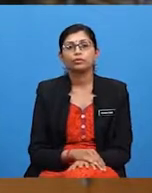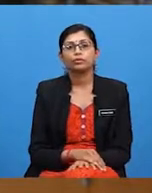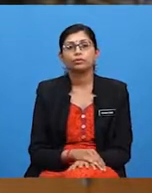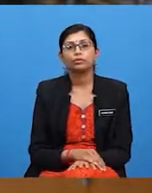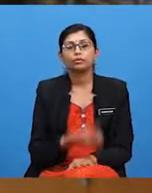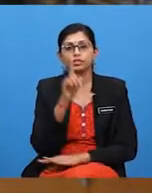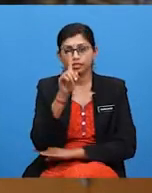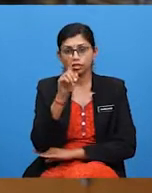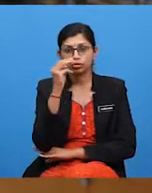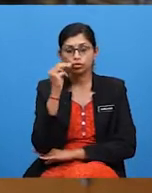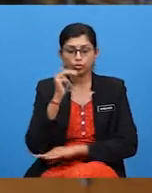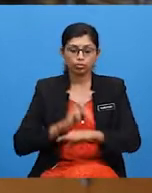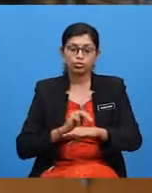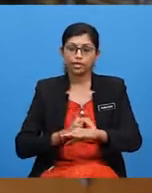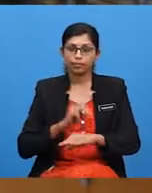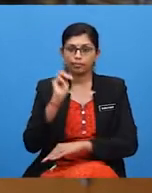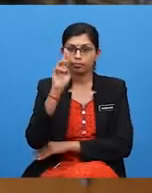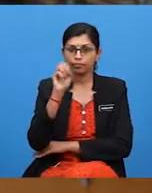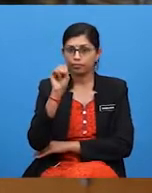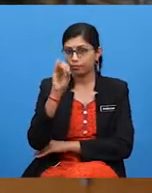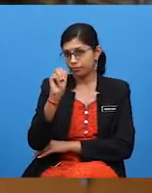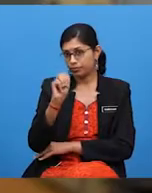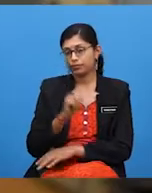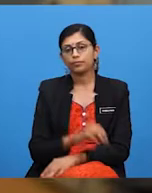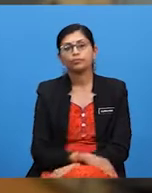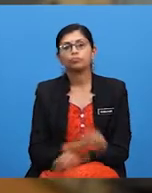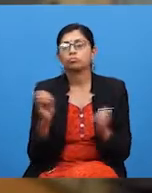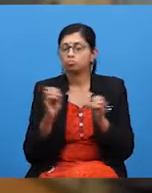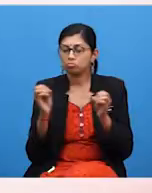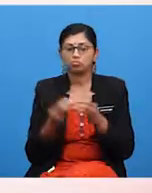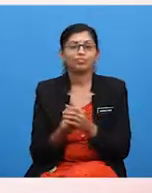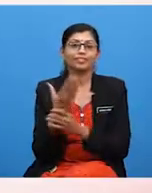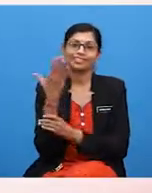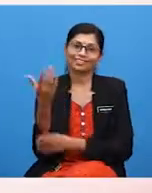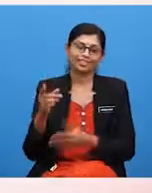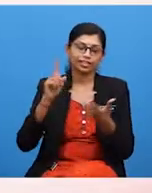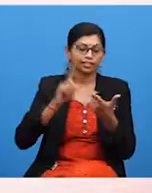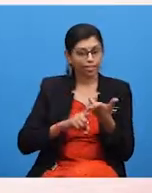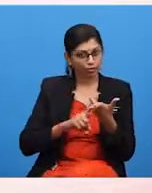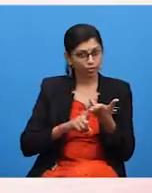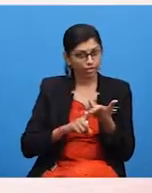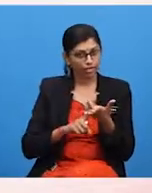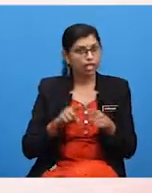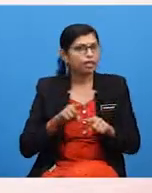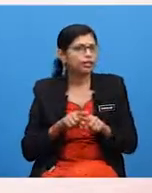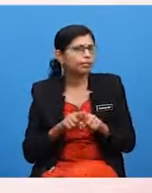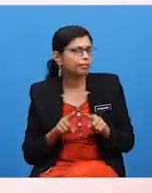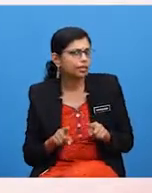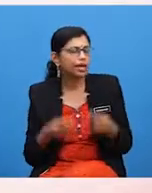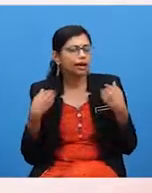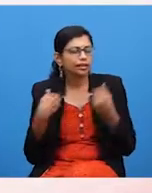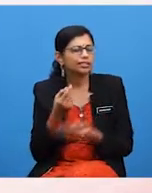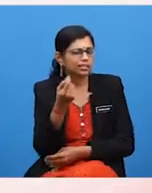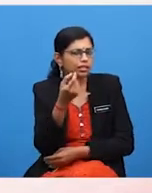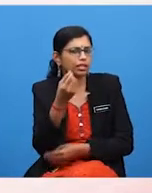semusim tidak mengalami pertumbuhan sekunder. Tetapi, sesetengah tumbuhan